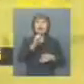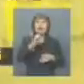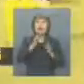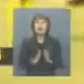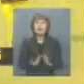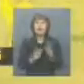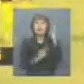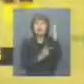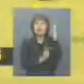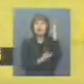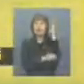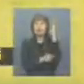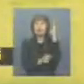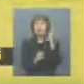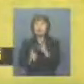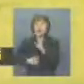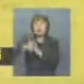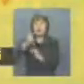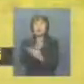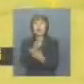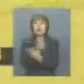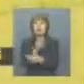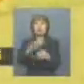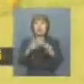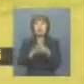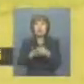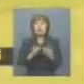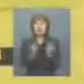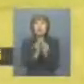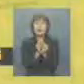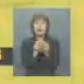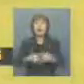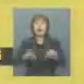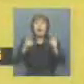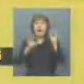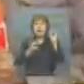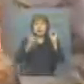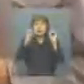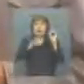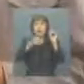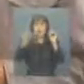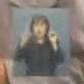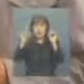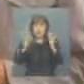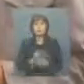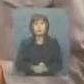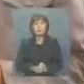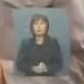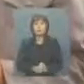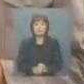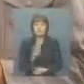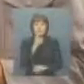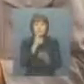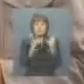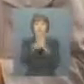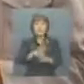ชนะทีมจากจังหวัดราชบุรีไปขาดลอยด้วยสกอร์50-18จุด สิ่งที่น่าสนใจอีกอย่างหนึ่งของทีม